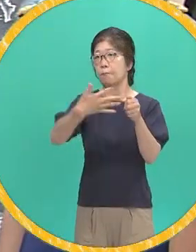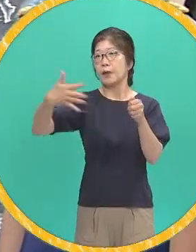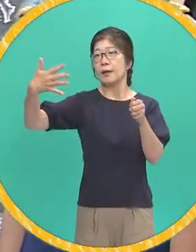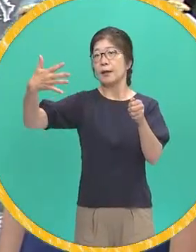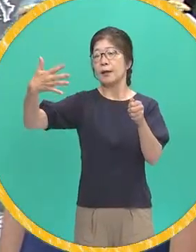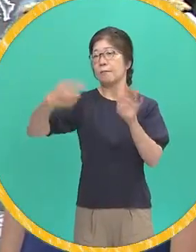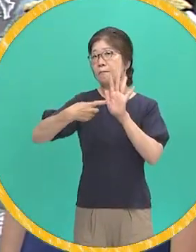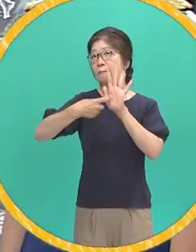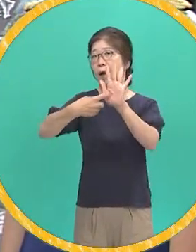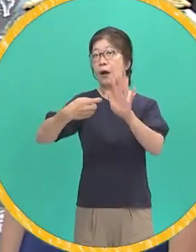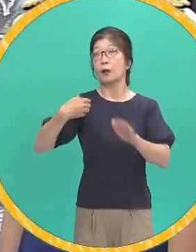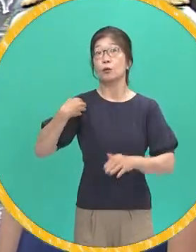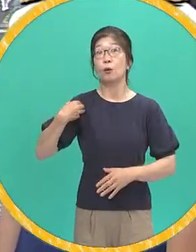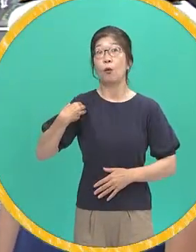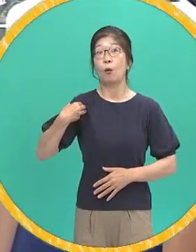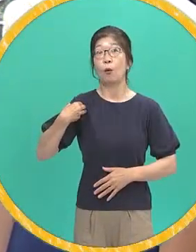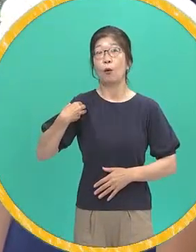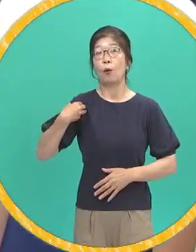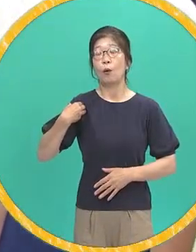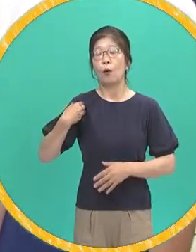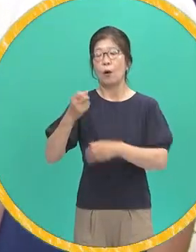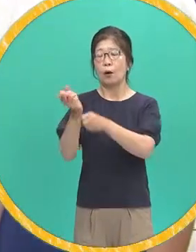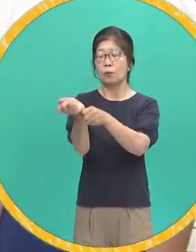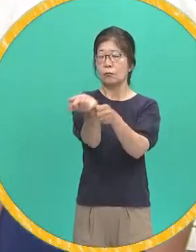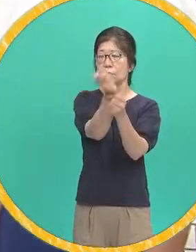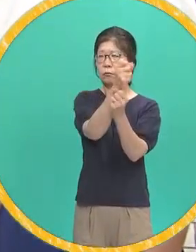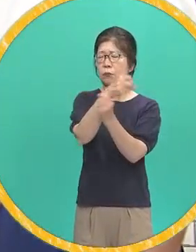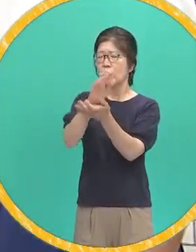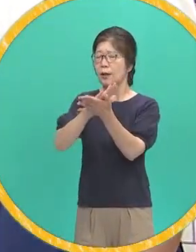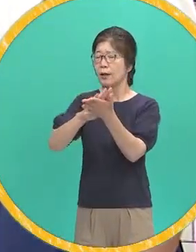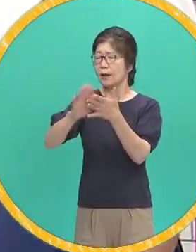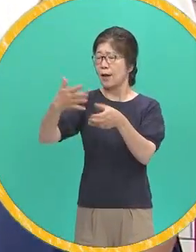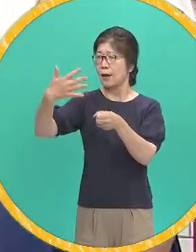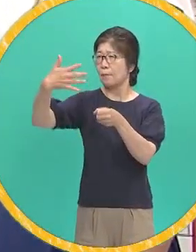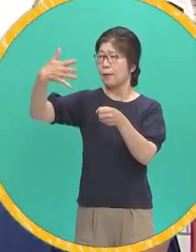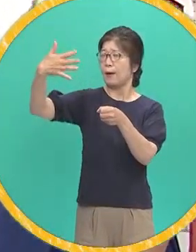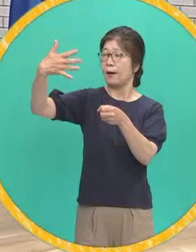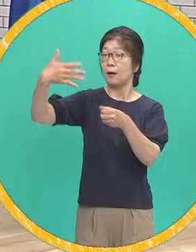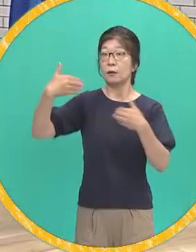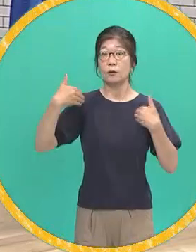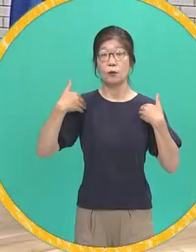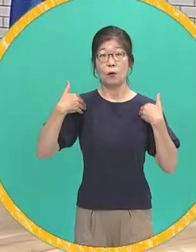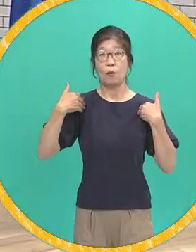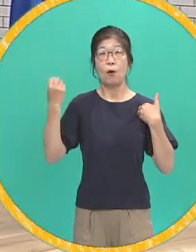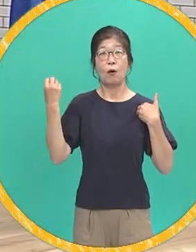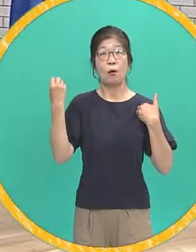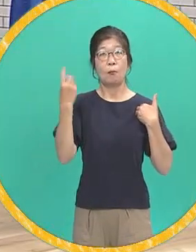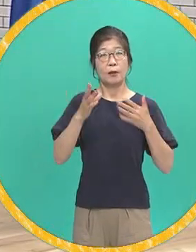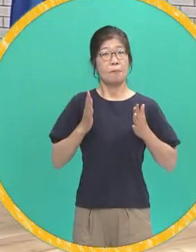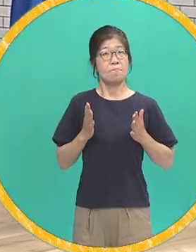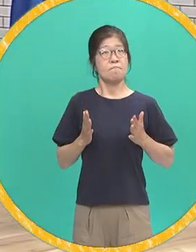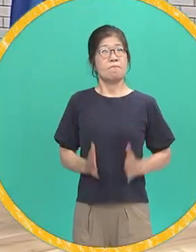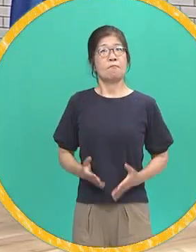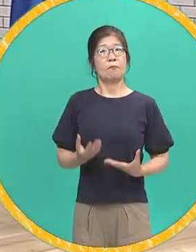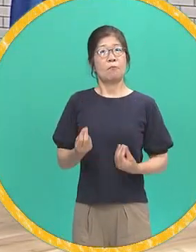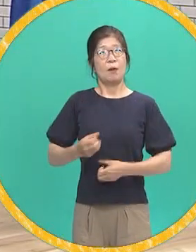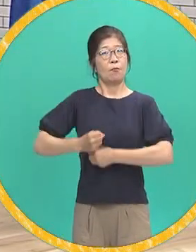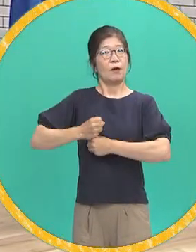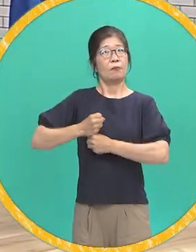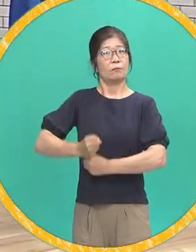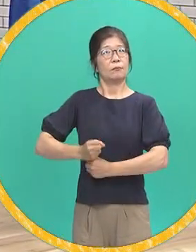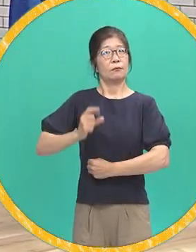大きいものをね綺麗に動かすあとやっぱりこの皆さんの姿勢でこの持ち続け